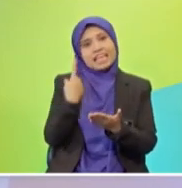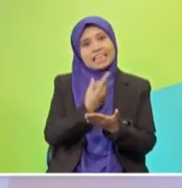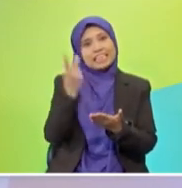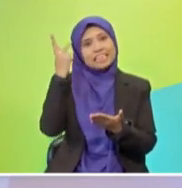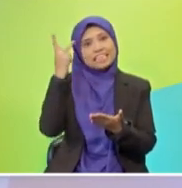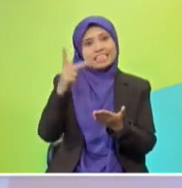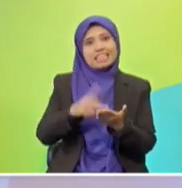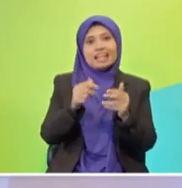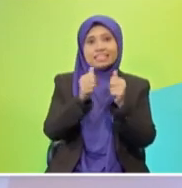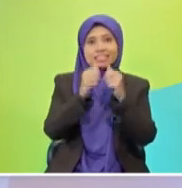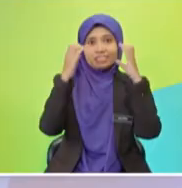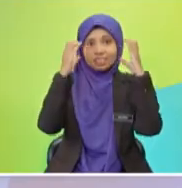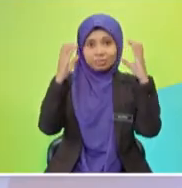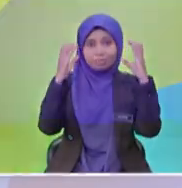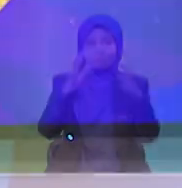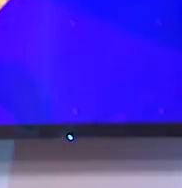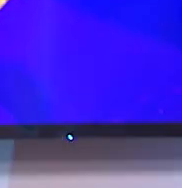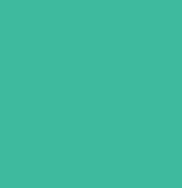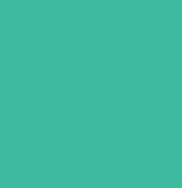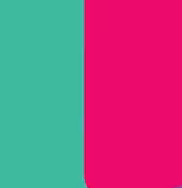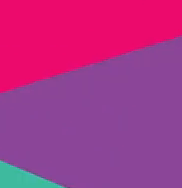guru kita pada hari ini